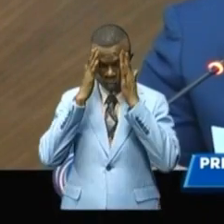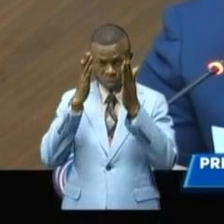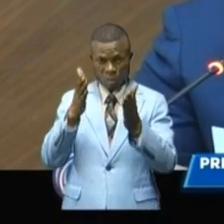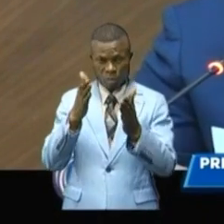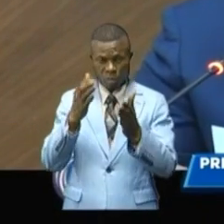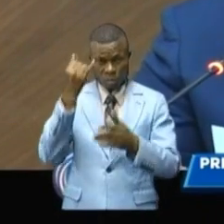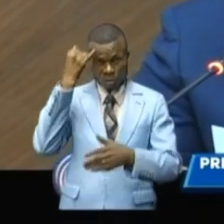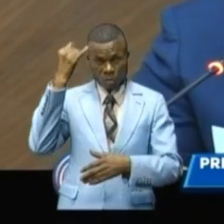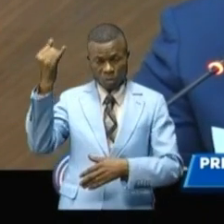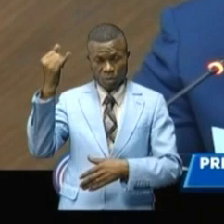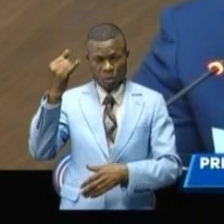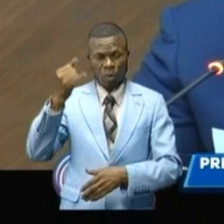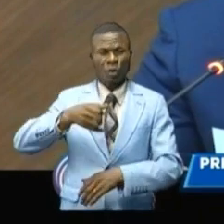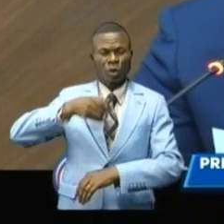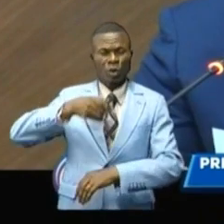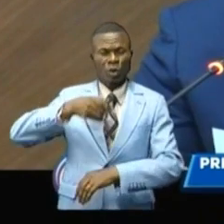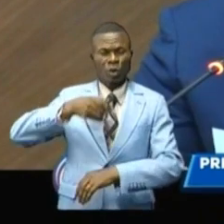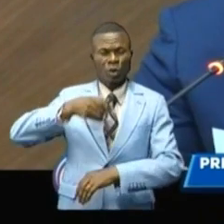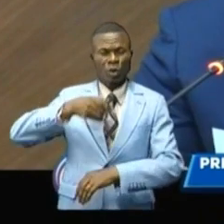les idéaux de justice.